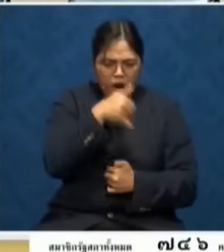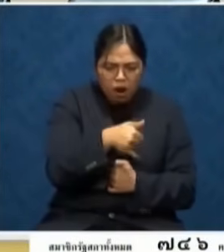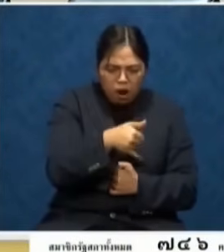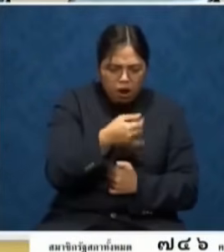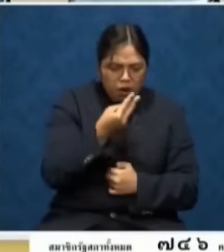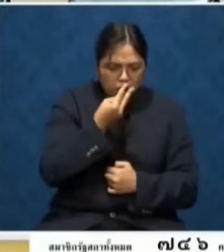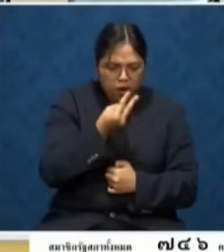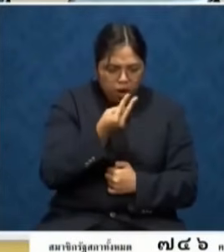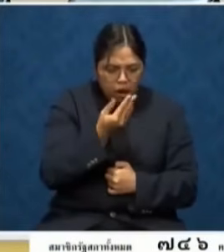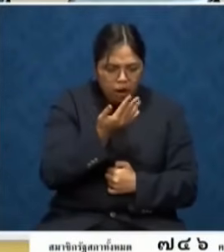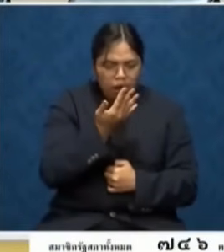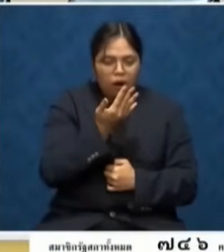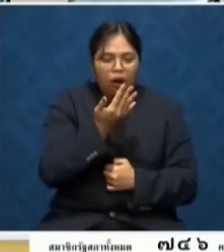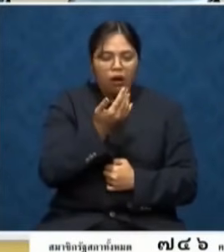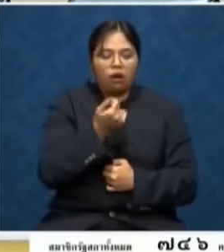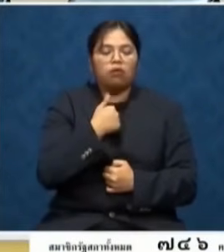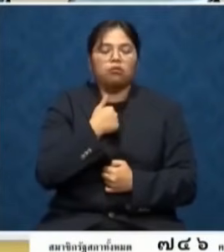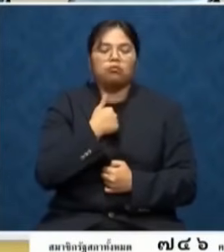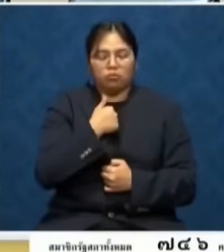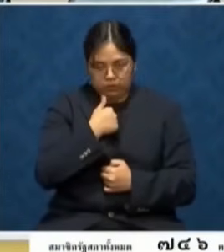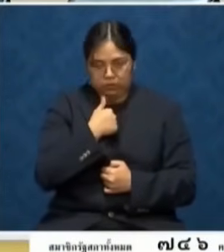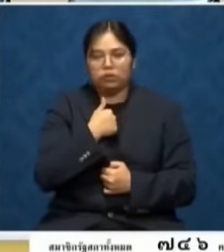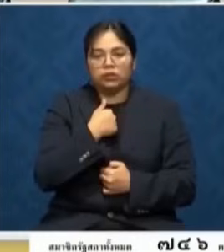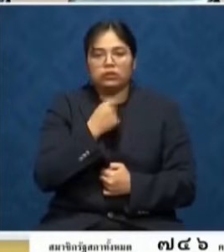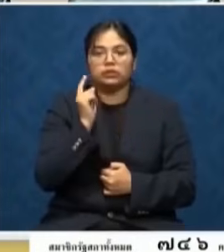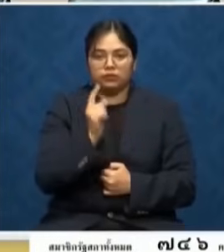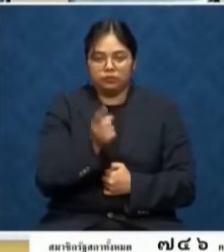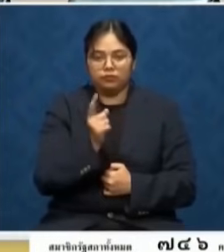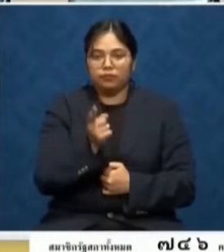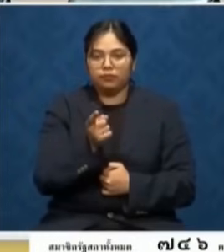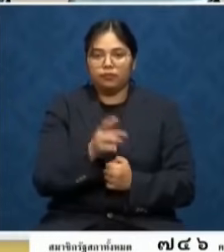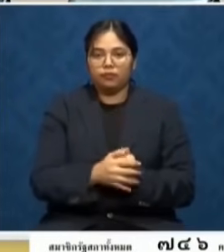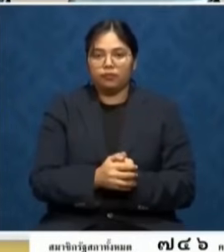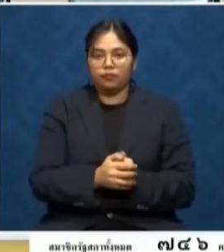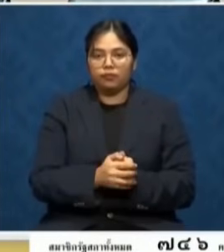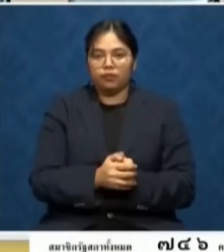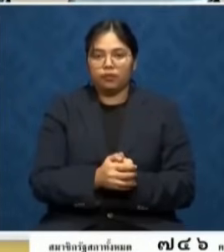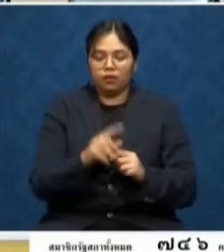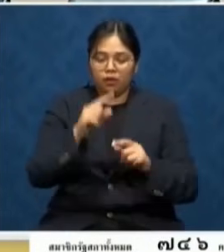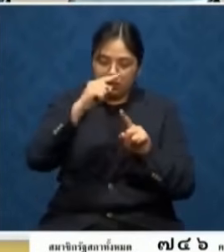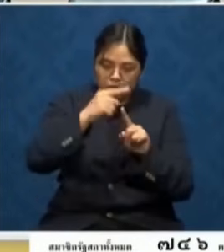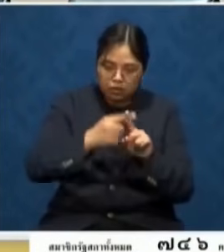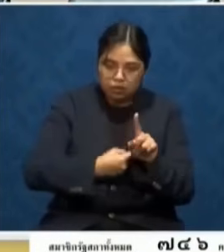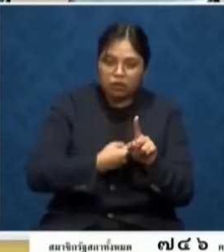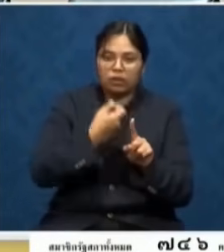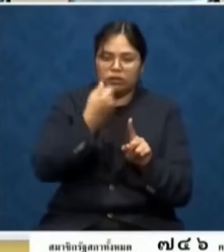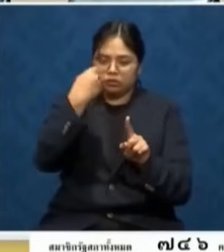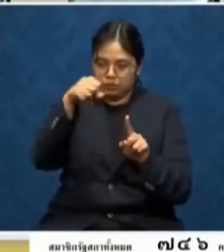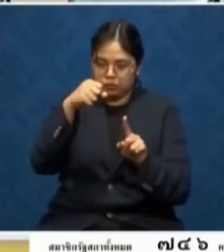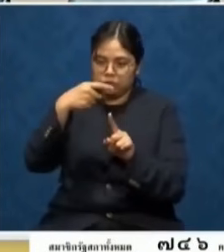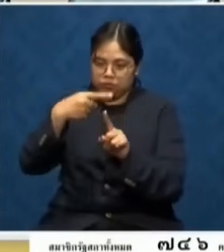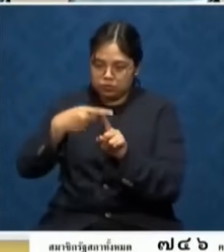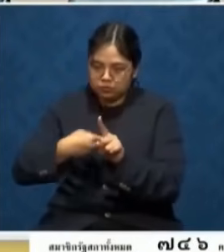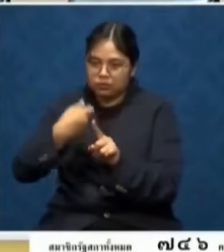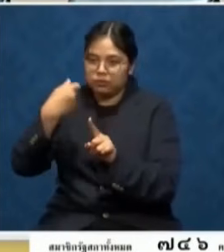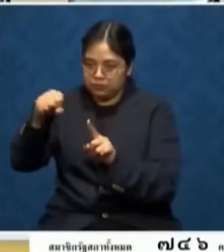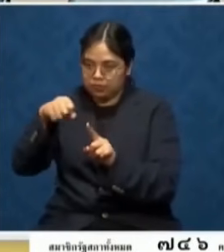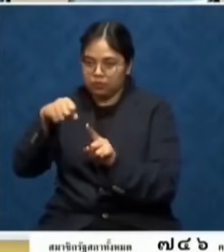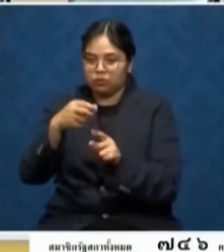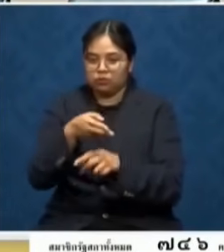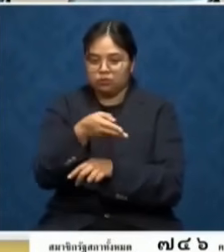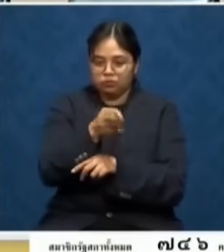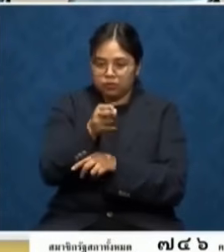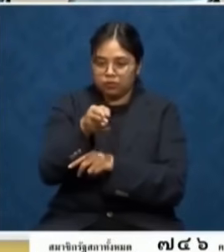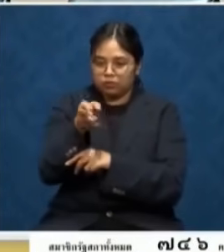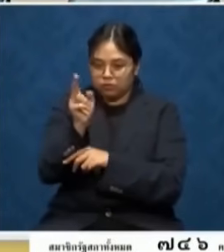ๆแต่นั่นคือส่วนที่ย้ำให้เห็นว่ากระบวนการจัดการจะเดือนละ10คนได้เกิดขึ้น